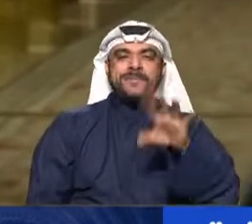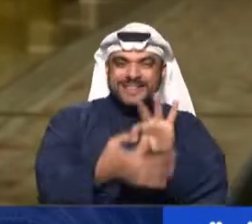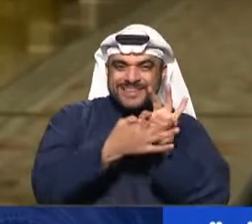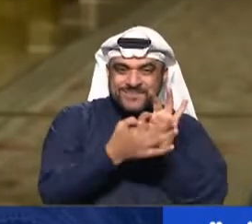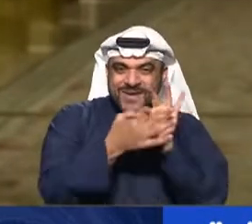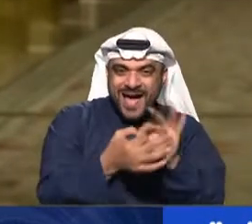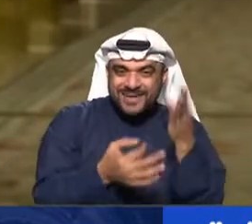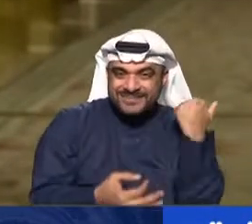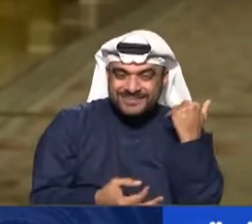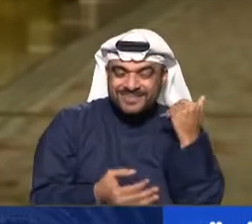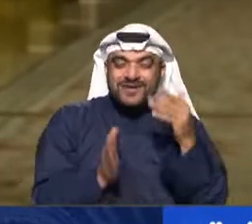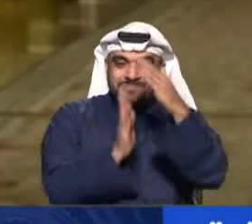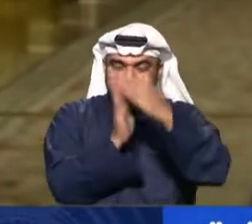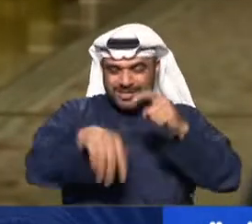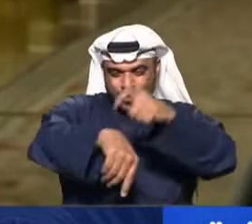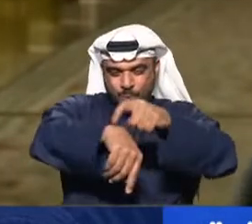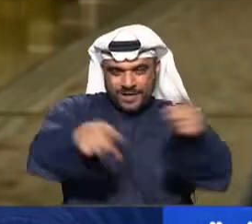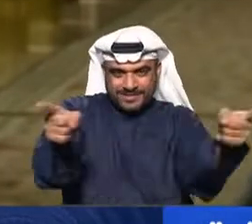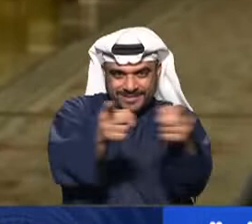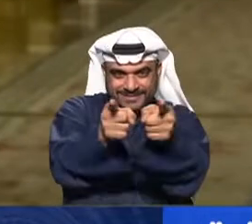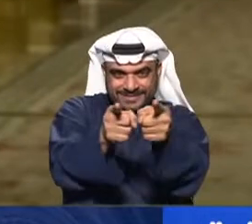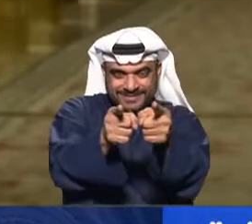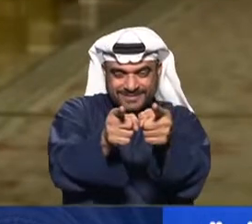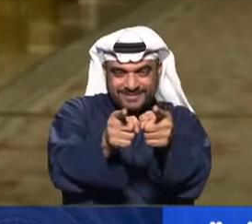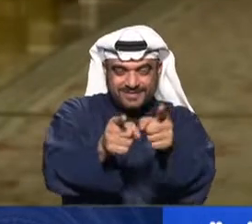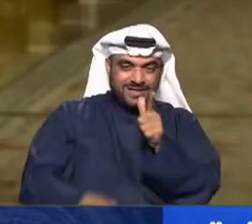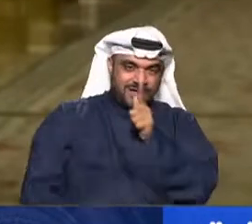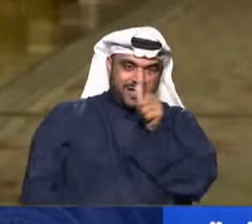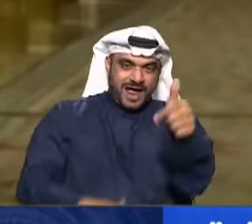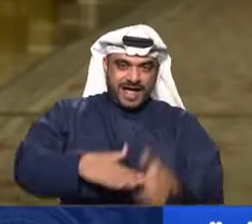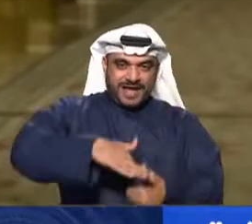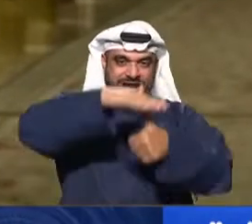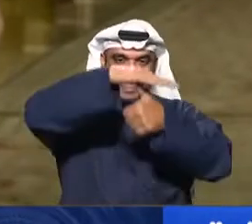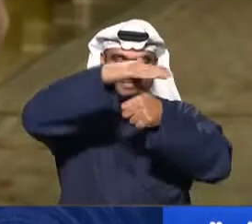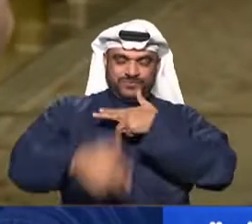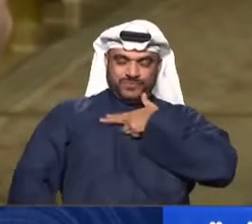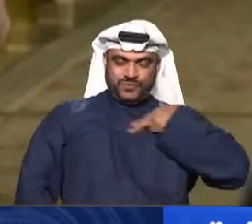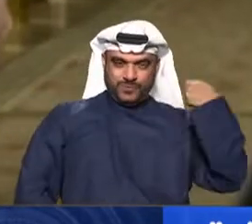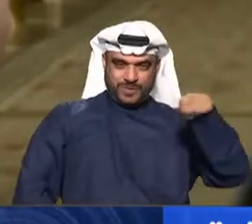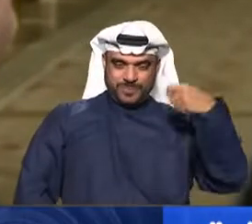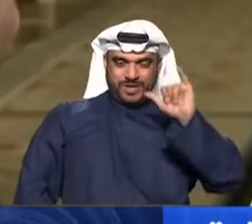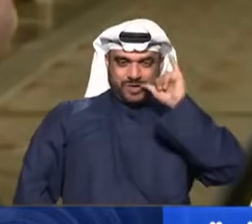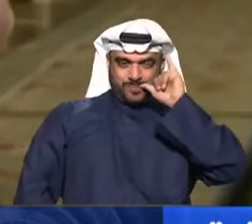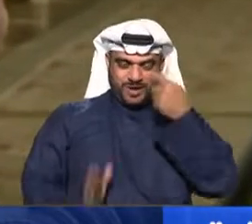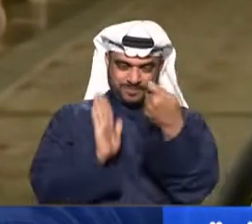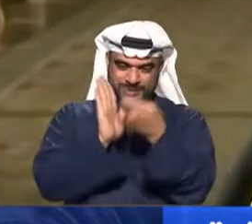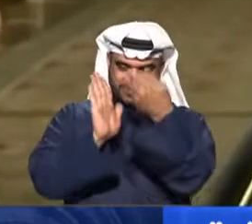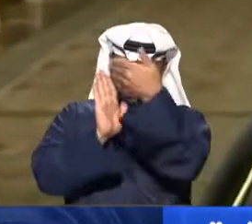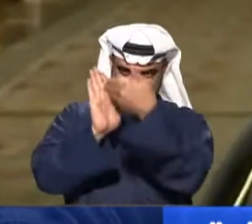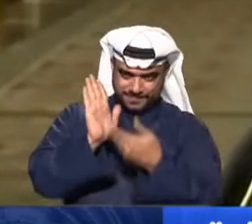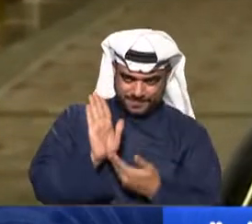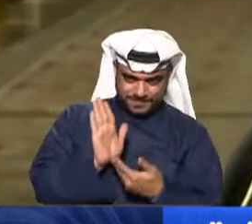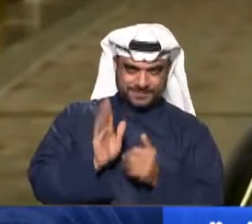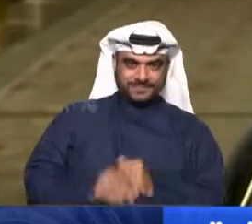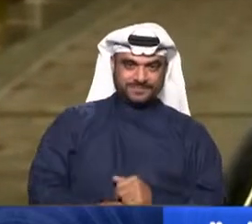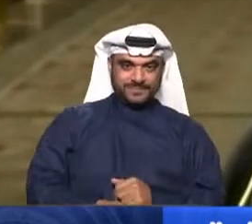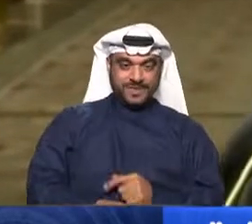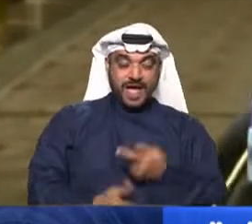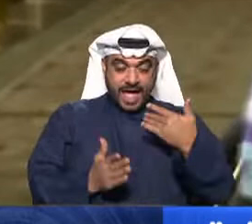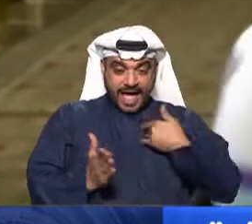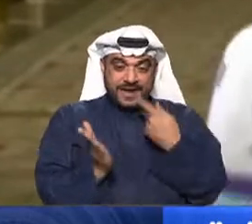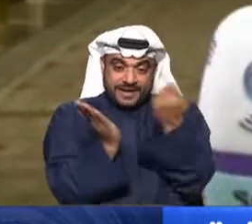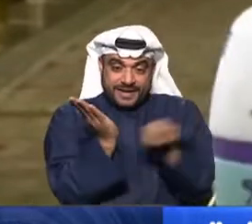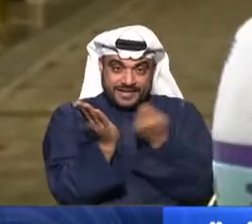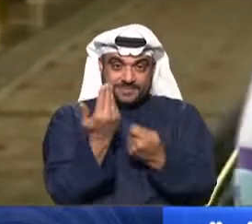الوقت سأقرأ الفقرة الأولى بس. معالي بوريس جونسون رئيس الوزراء، رئيس وزراء بريطانيا لندن، معالي الرئيس، نكتب